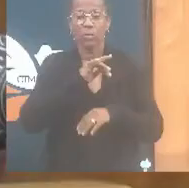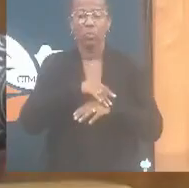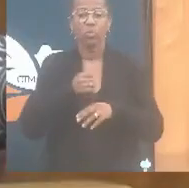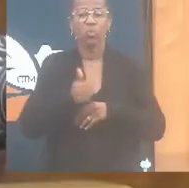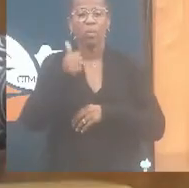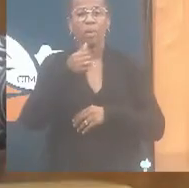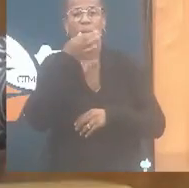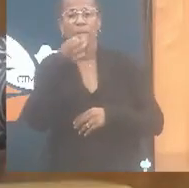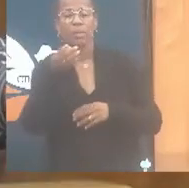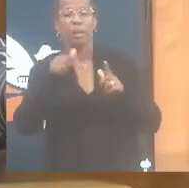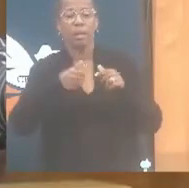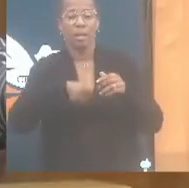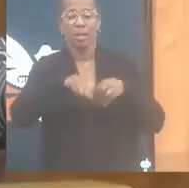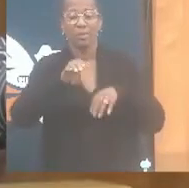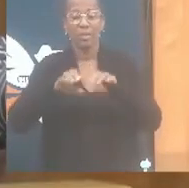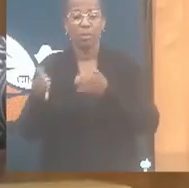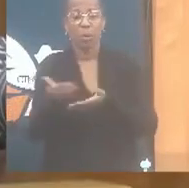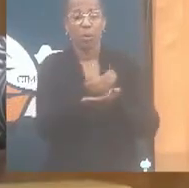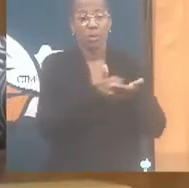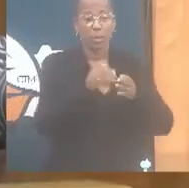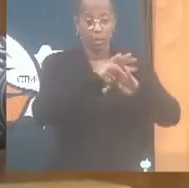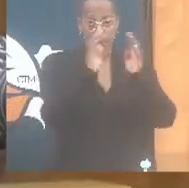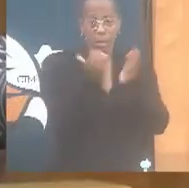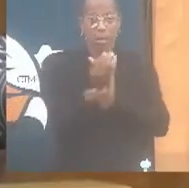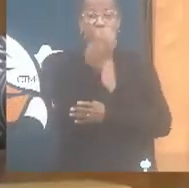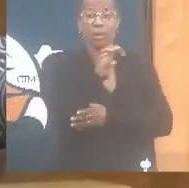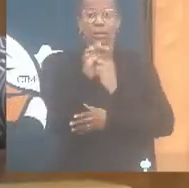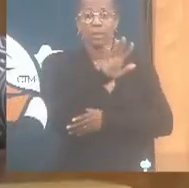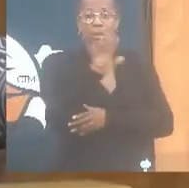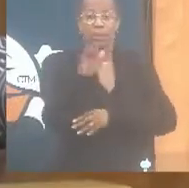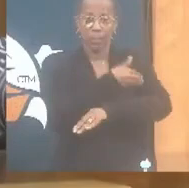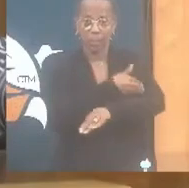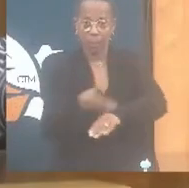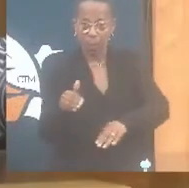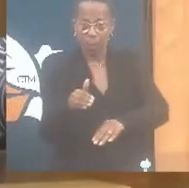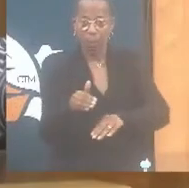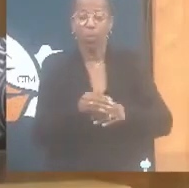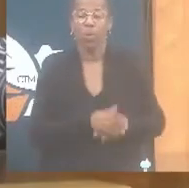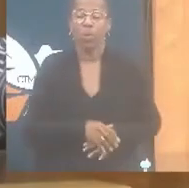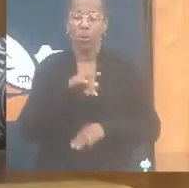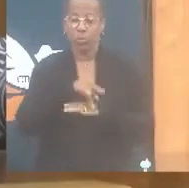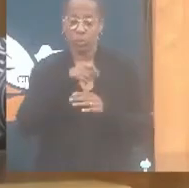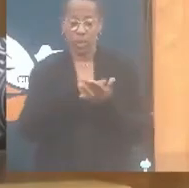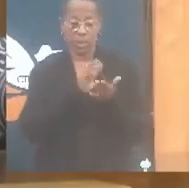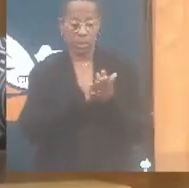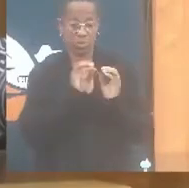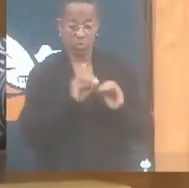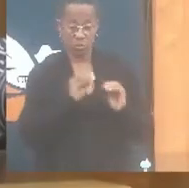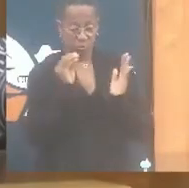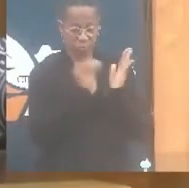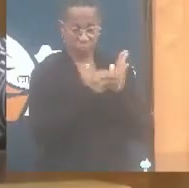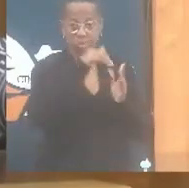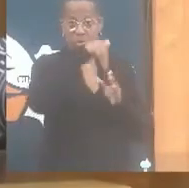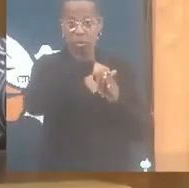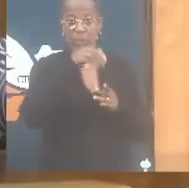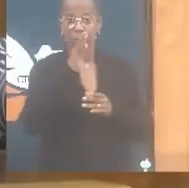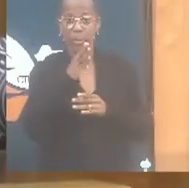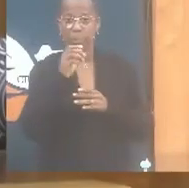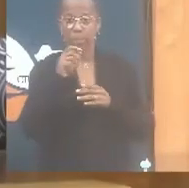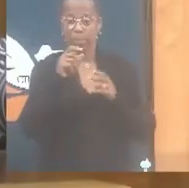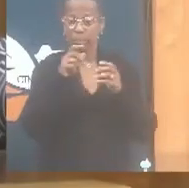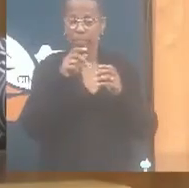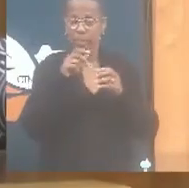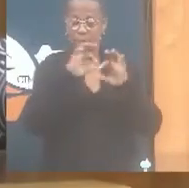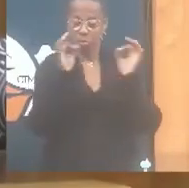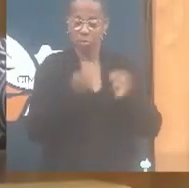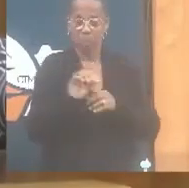recettes d'investissement de 455 millions, qui étaient inscrits dans le BP, le budget primitif